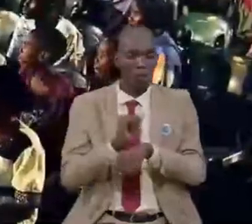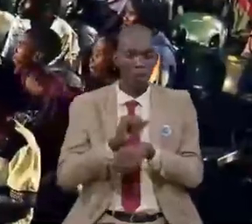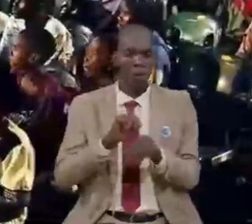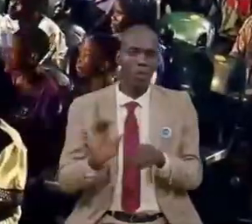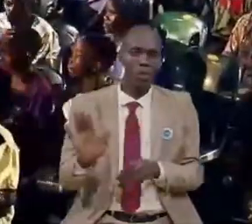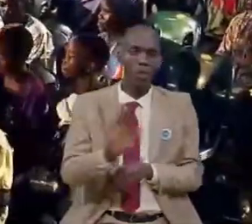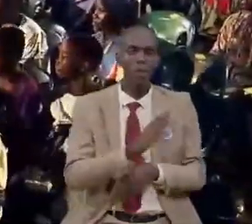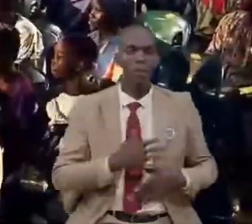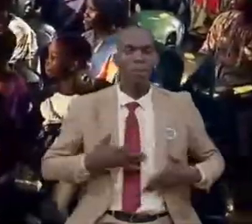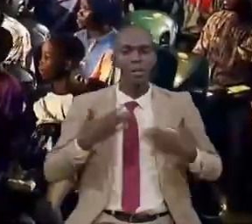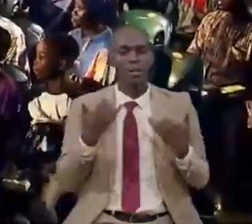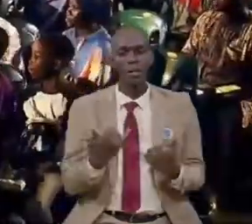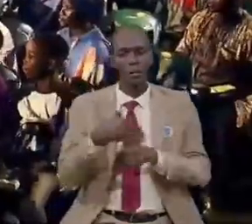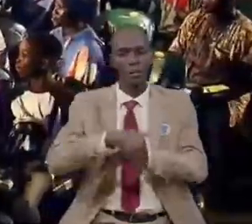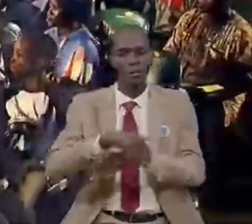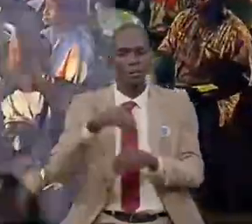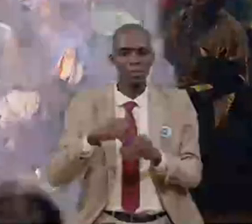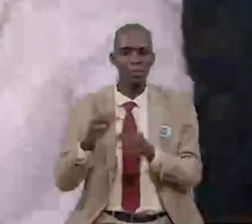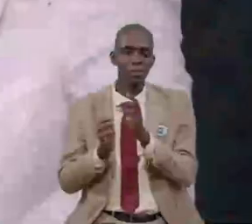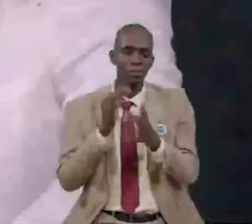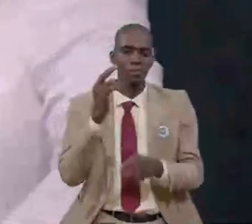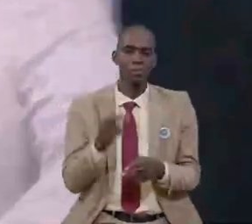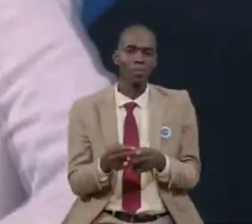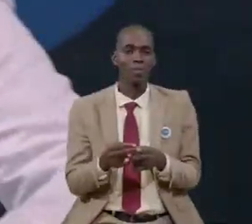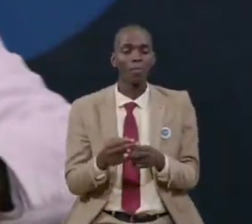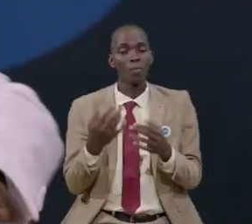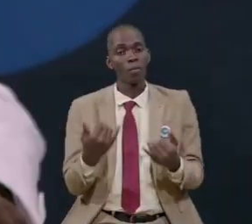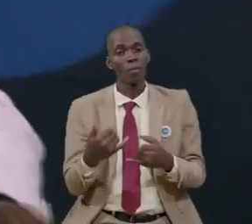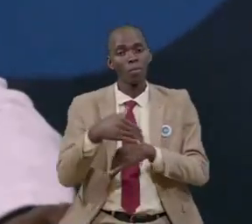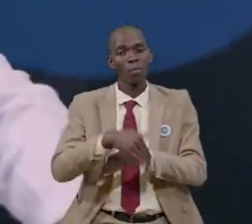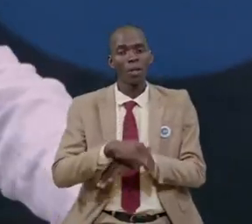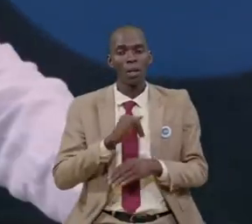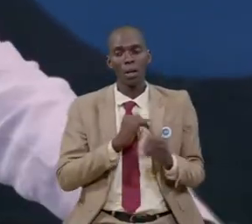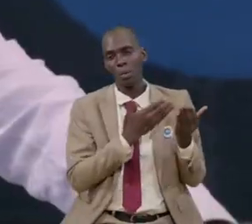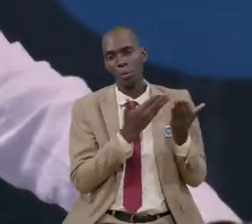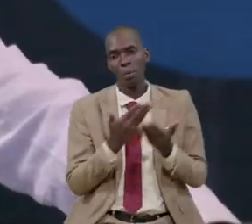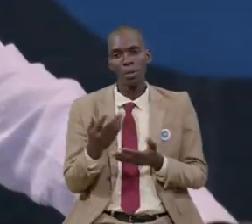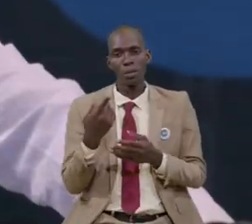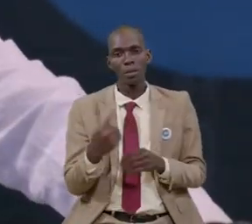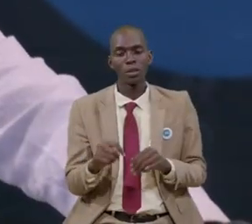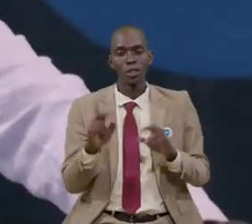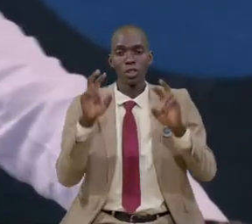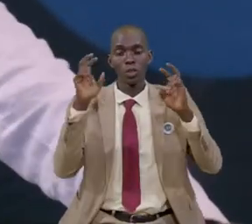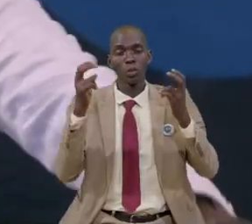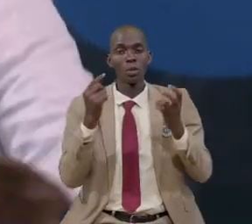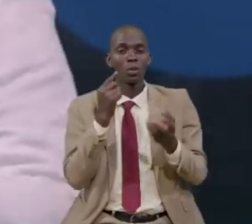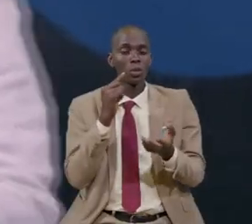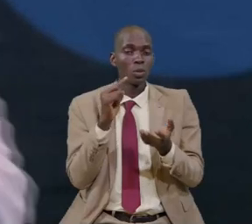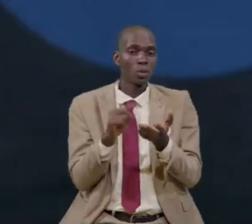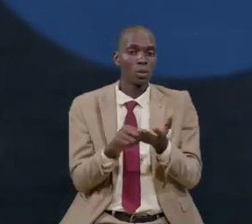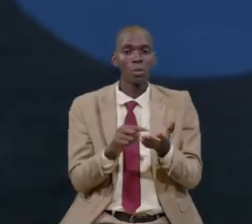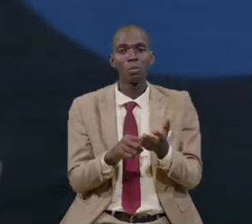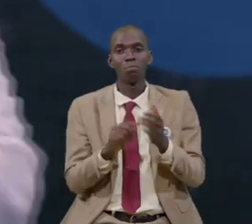Jésus. Ce soir, je vous apporte le message qui est les miracles